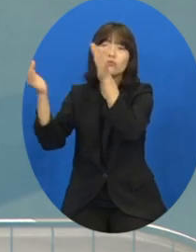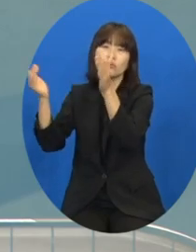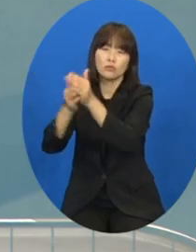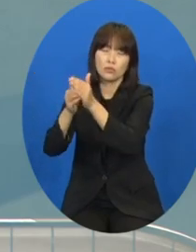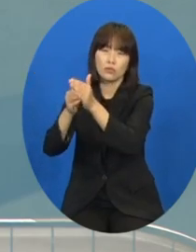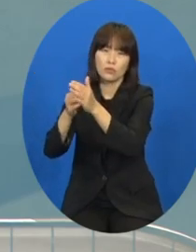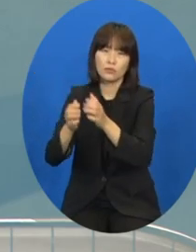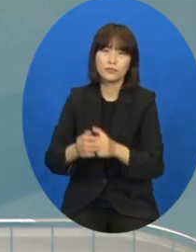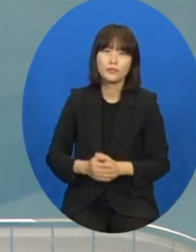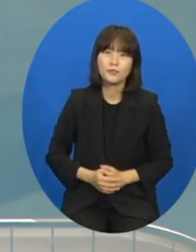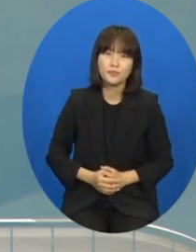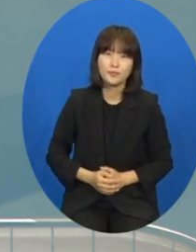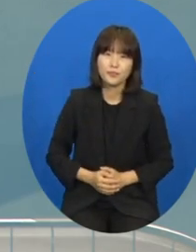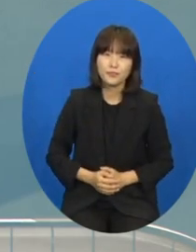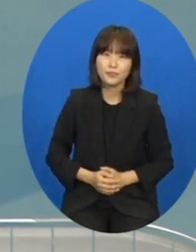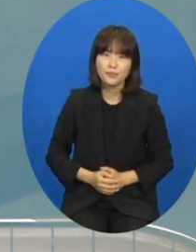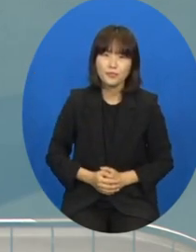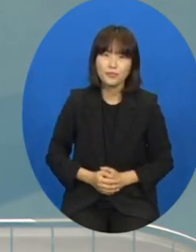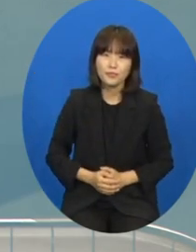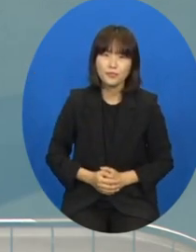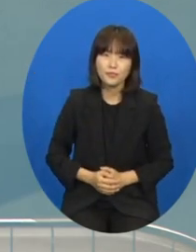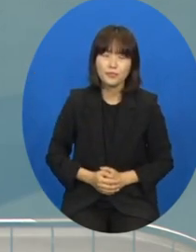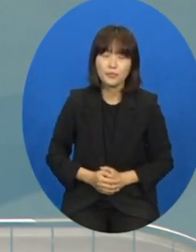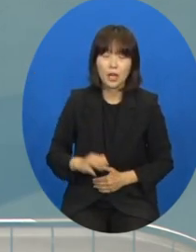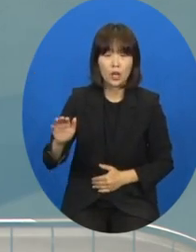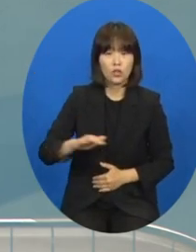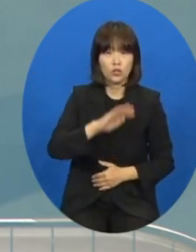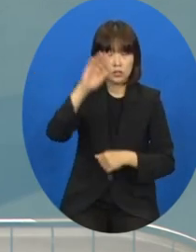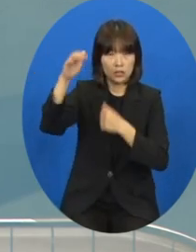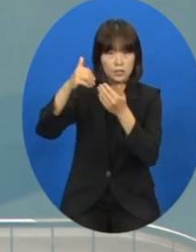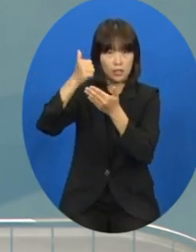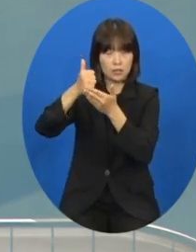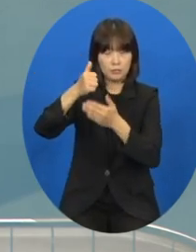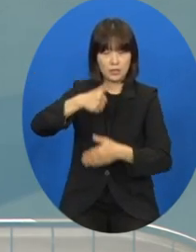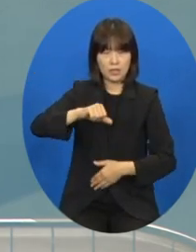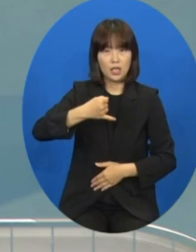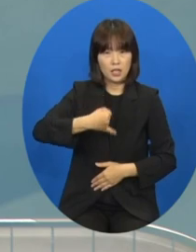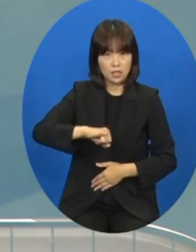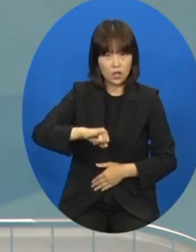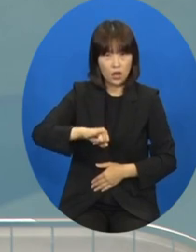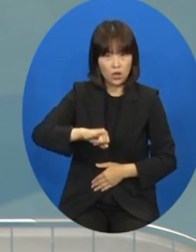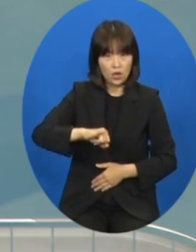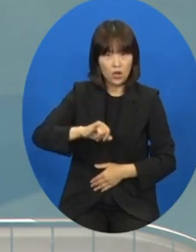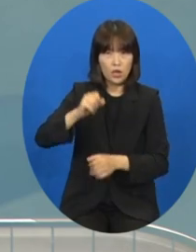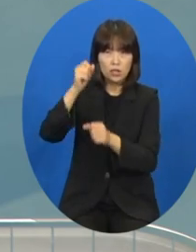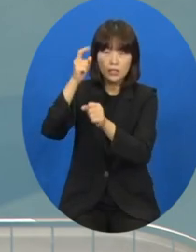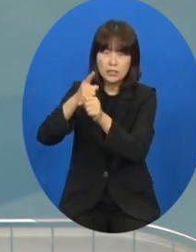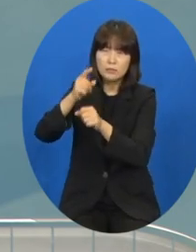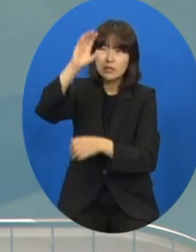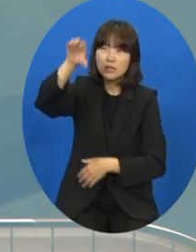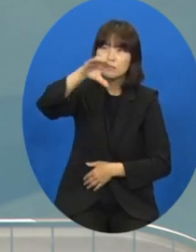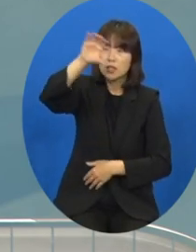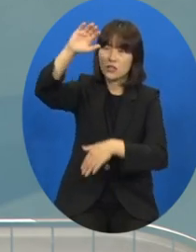여지를 남겨둔 게 없어요. 우리는 하나님의 자녀가 이미 십자가에서 되었어요.